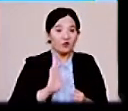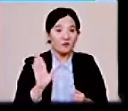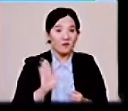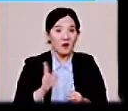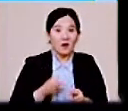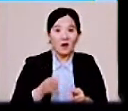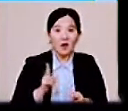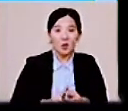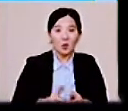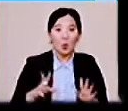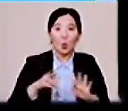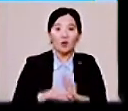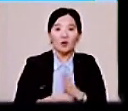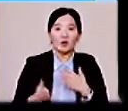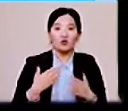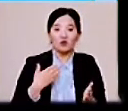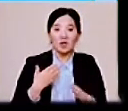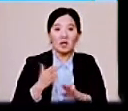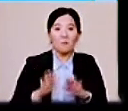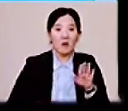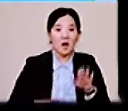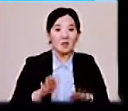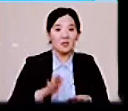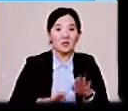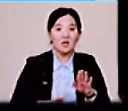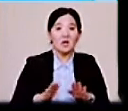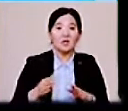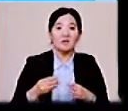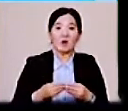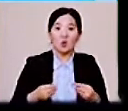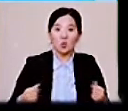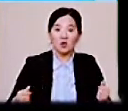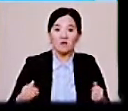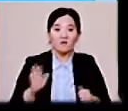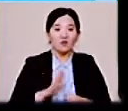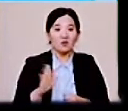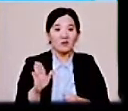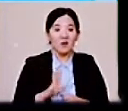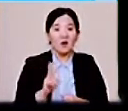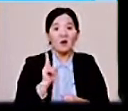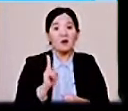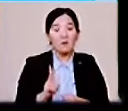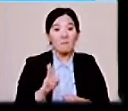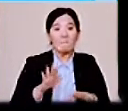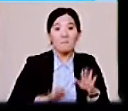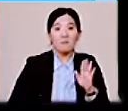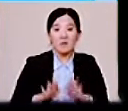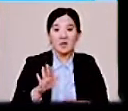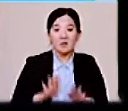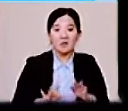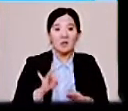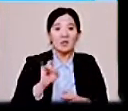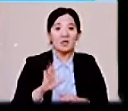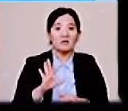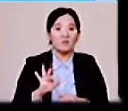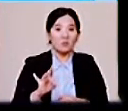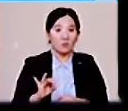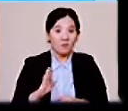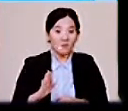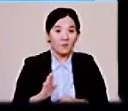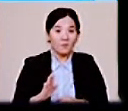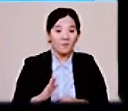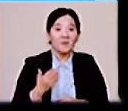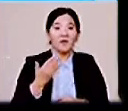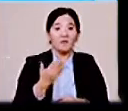это отношение массы растворенного вещества к массе растворов. Ребят,